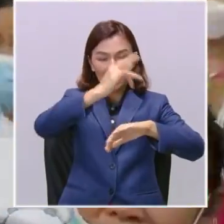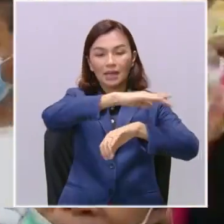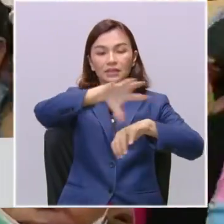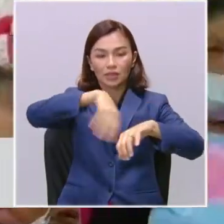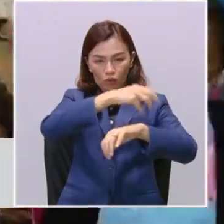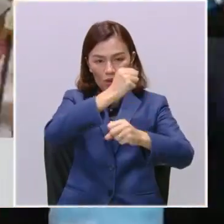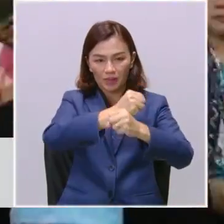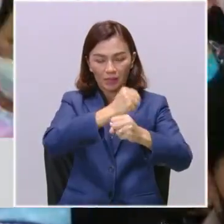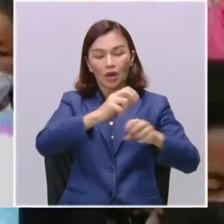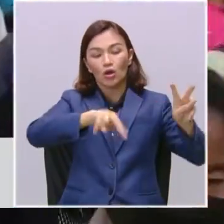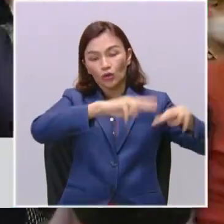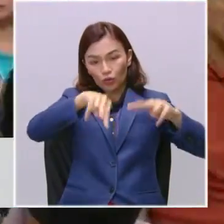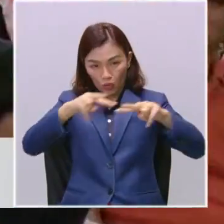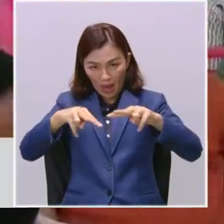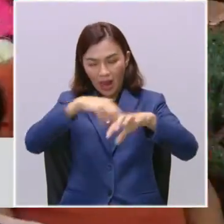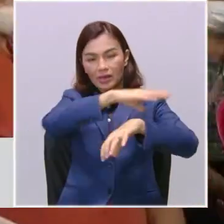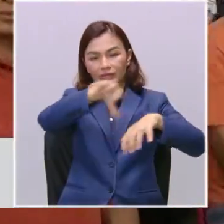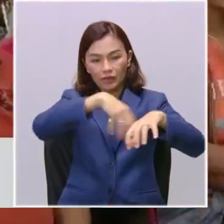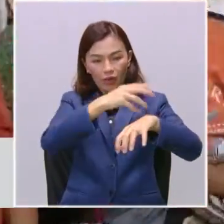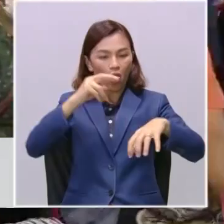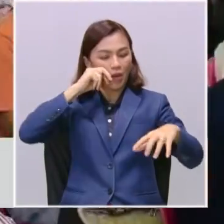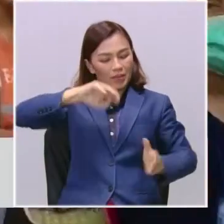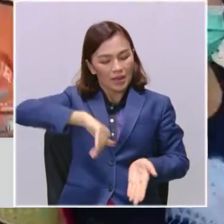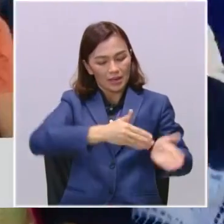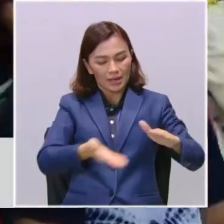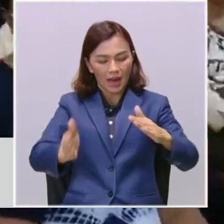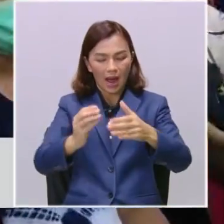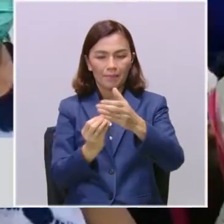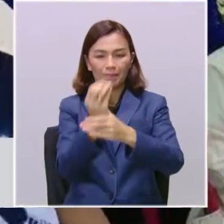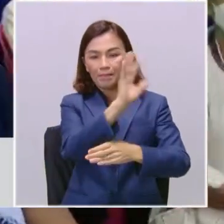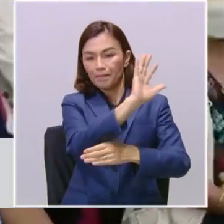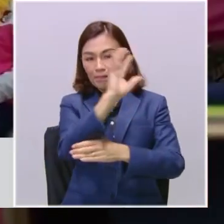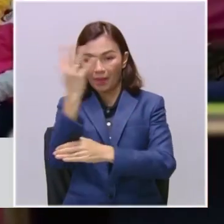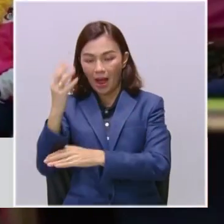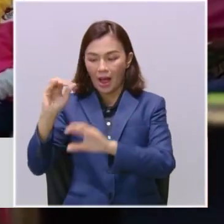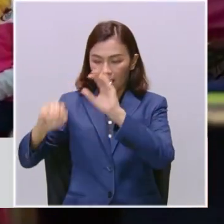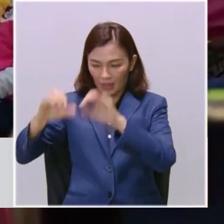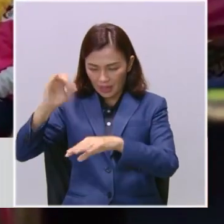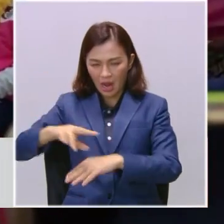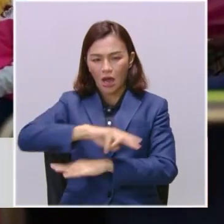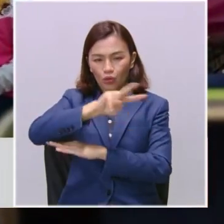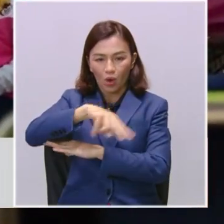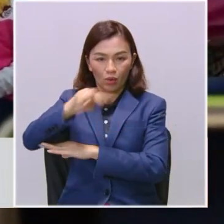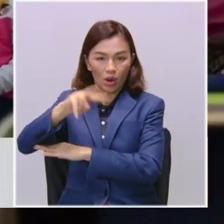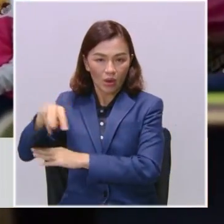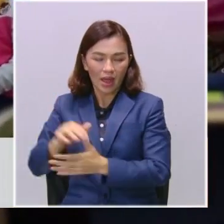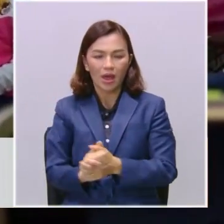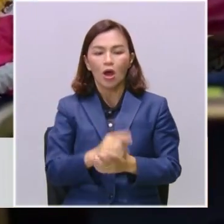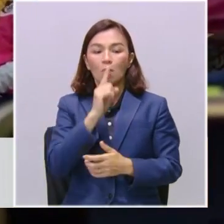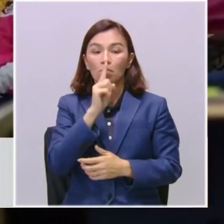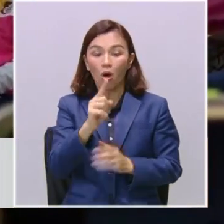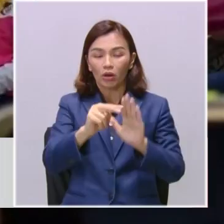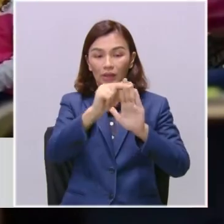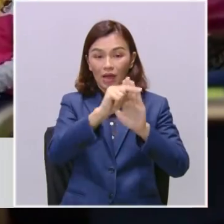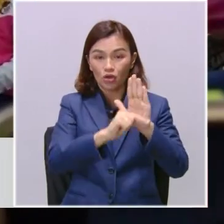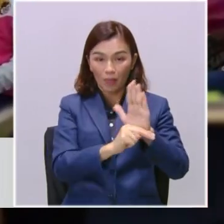อมได้ดูแลเรื่องสิ่งแวดล้อมแหล่งน้ำป่าไม้และขยะยืนยันว่านโยบายว้าวไทยแลนด์ของพรรค